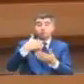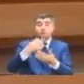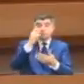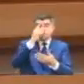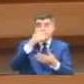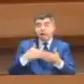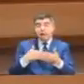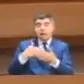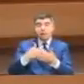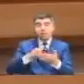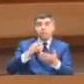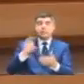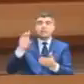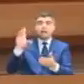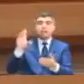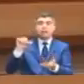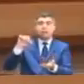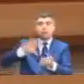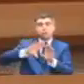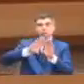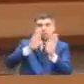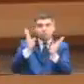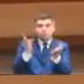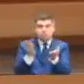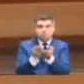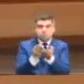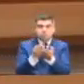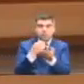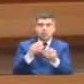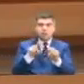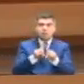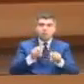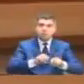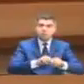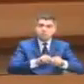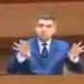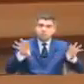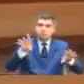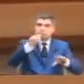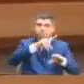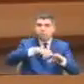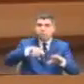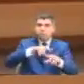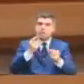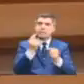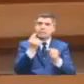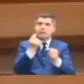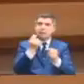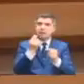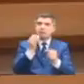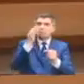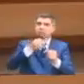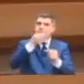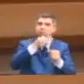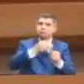غيتم التحيين ديال الدار البيضاء. اذا الاداره غتعمل في اتجاهين، التعميم والتحيين ديال هذه الاسعار المرجعيه، اللي يمكن نقول